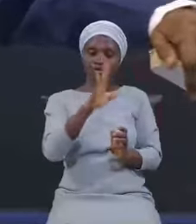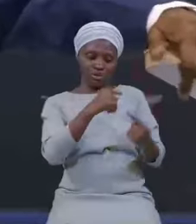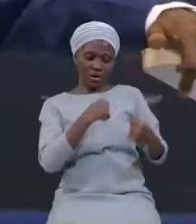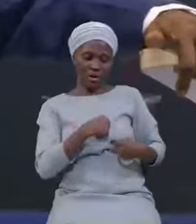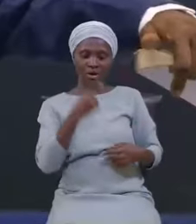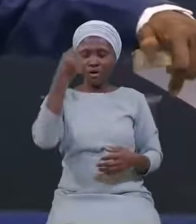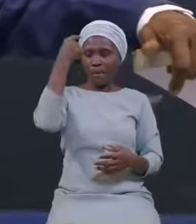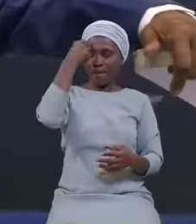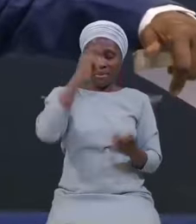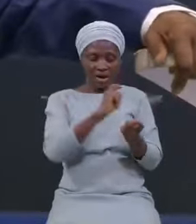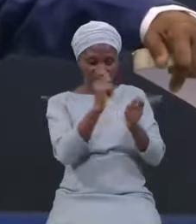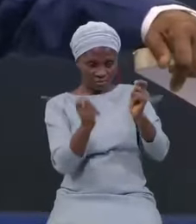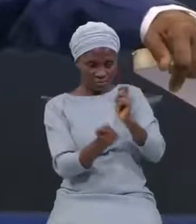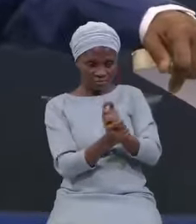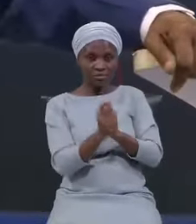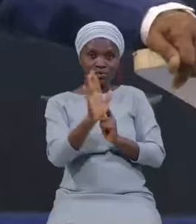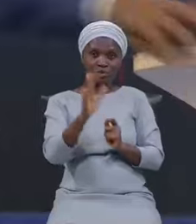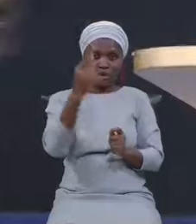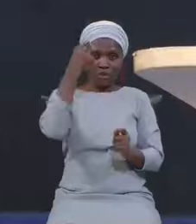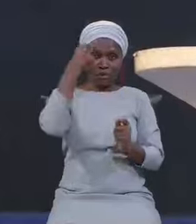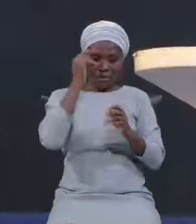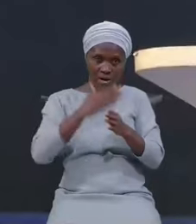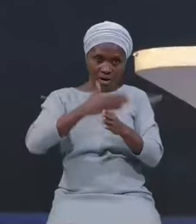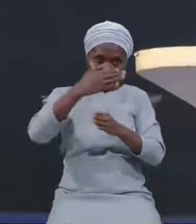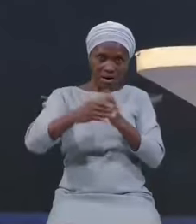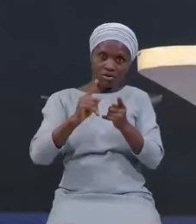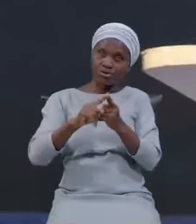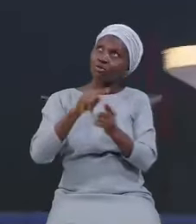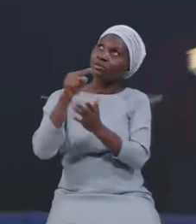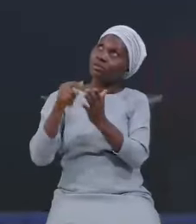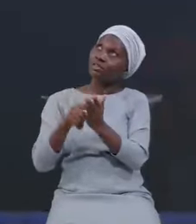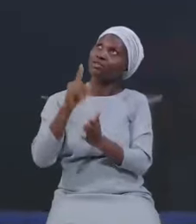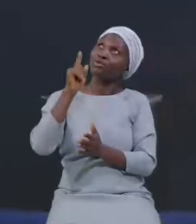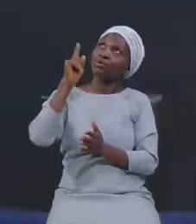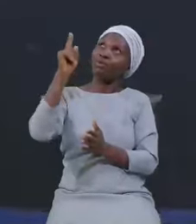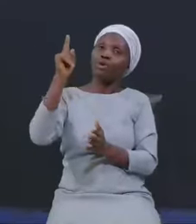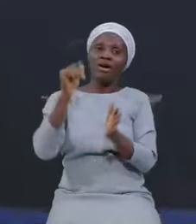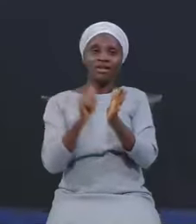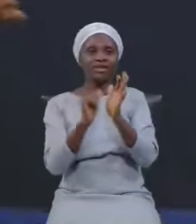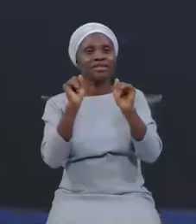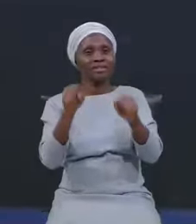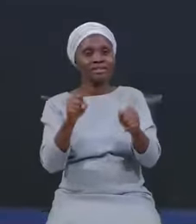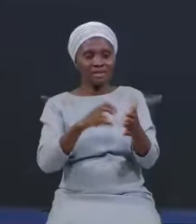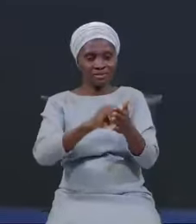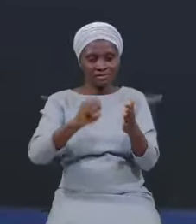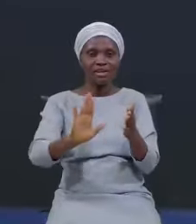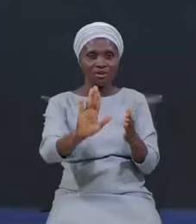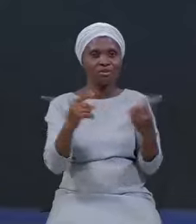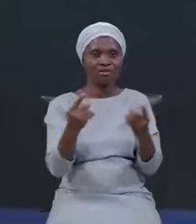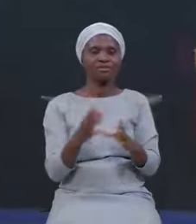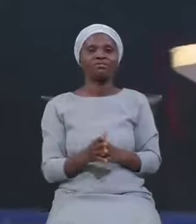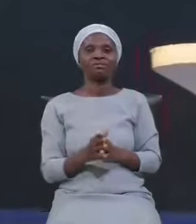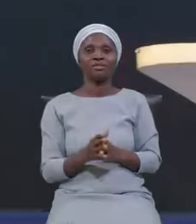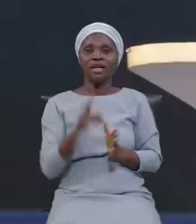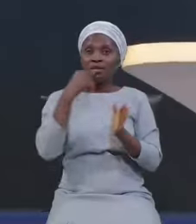cœur complètement de ces gens-là. Et maintenant, te tourner vers celui qui peut ôter tes péchés. Il dit, voici l'agneau